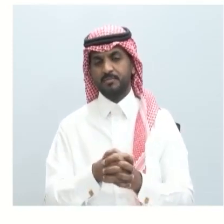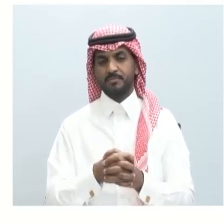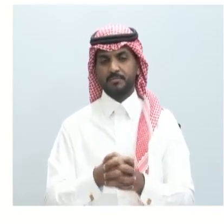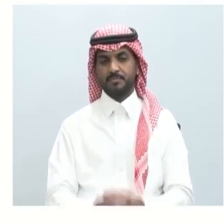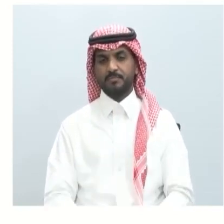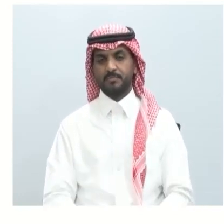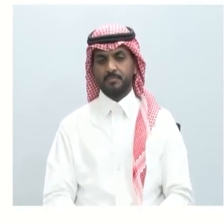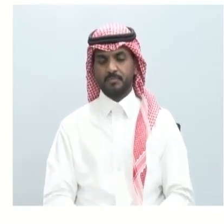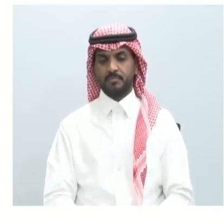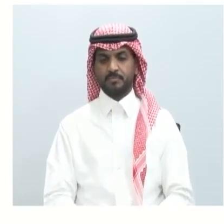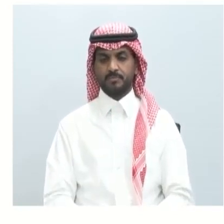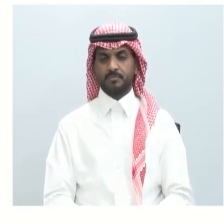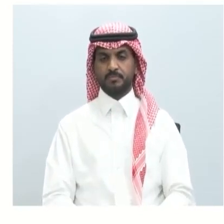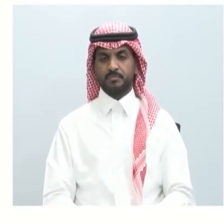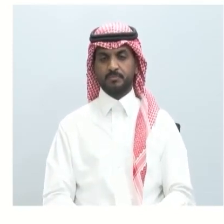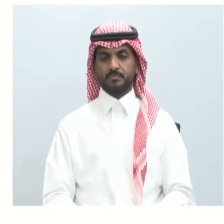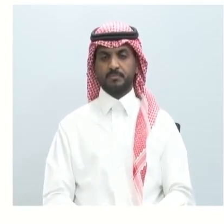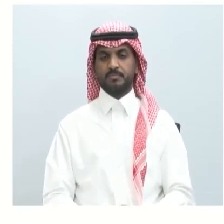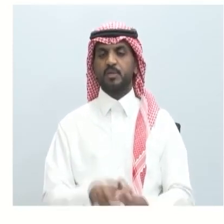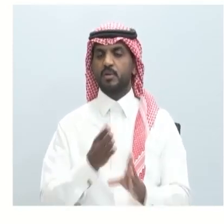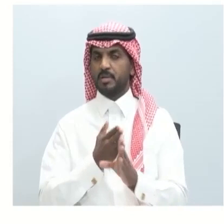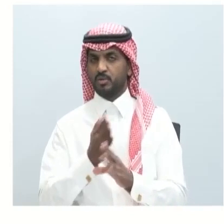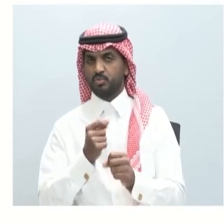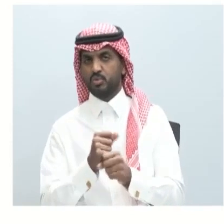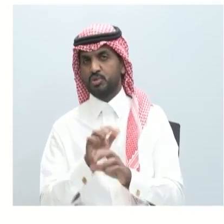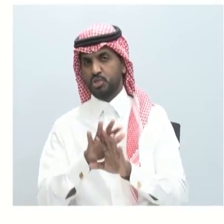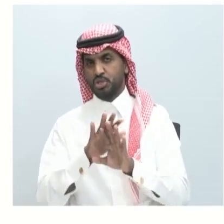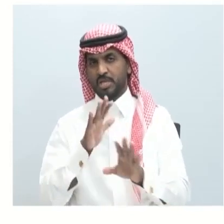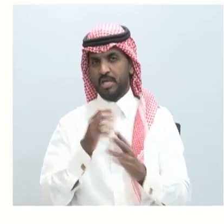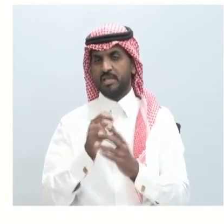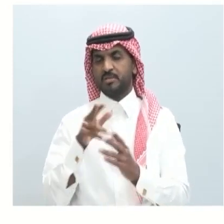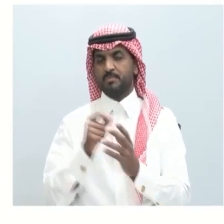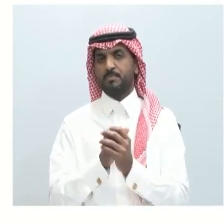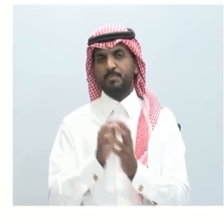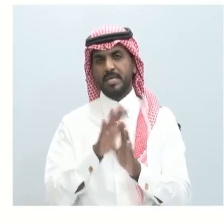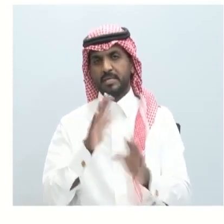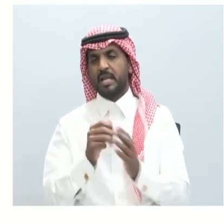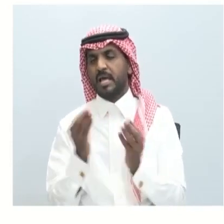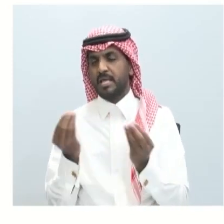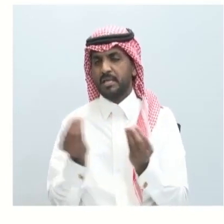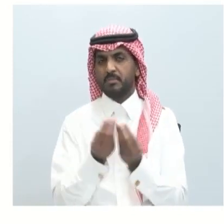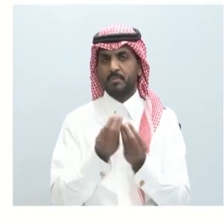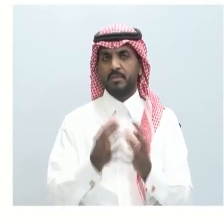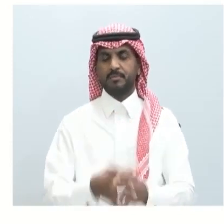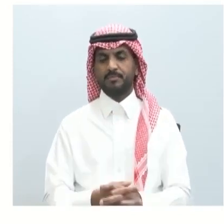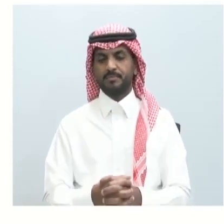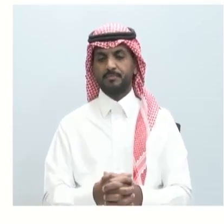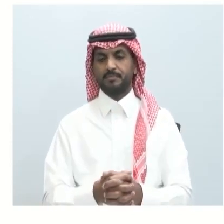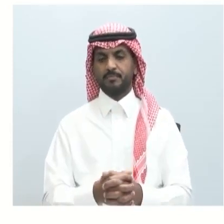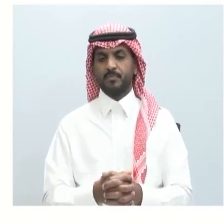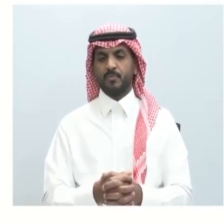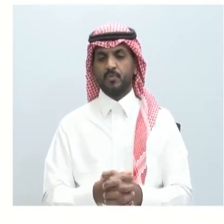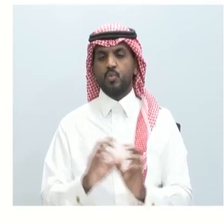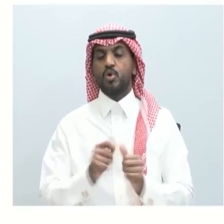الاخرى فتحدث عمليه العبور في الجينات البعيد بعضها عن بعض اكثر من الجينات القريب بعضها الى بعض